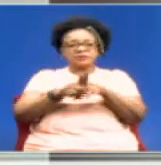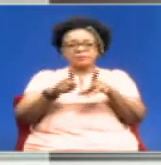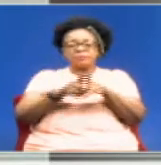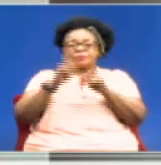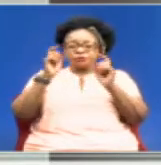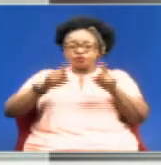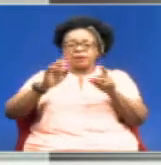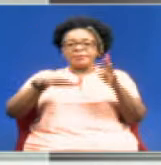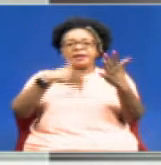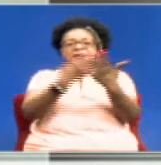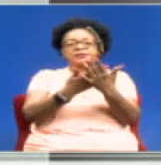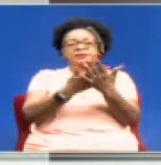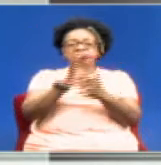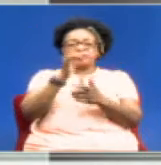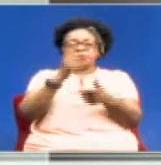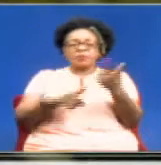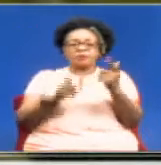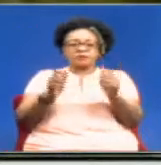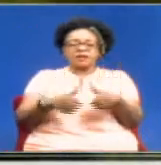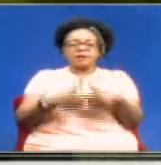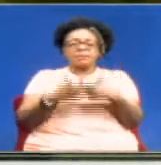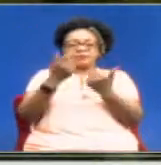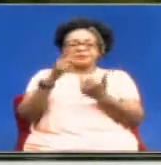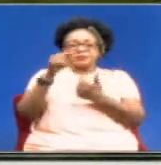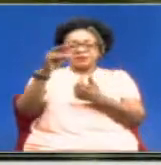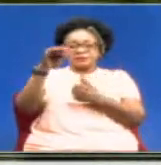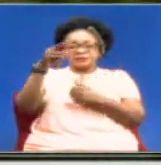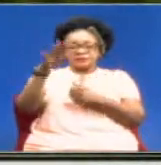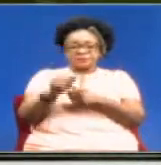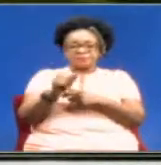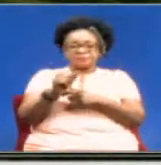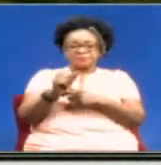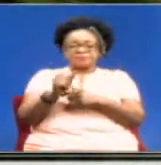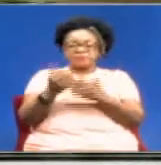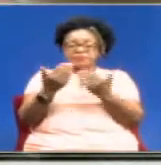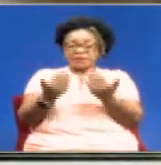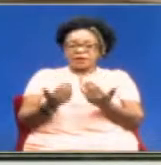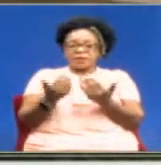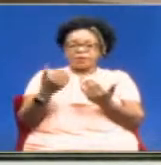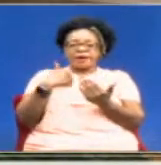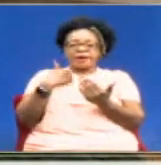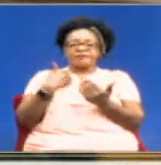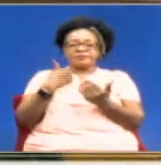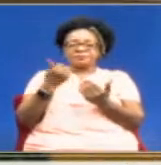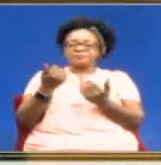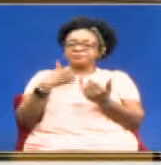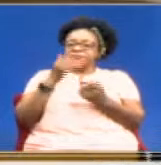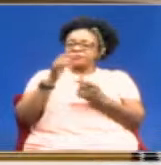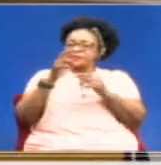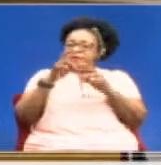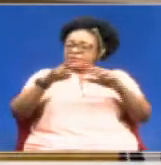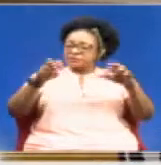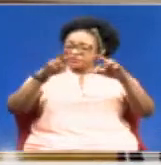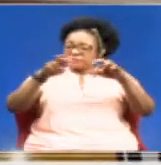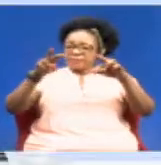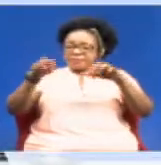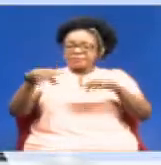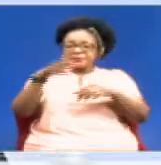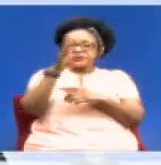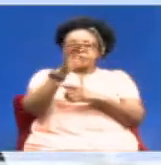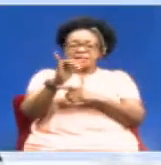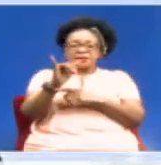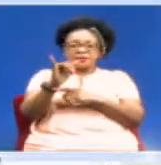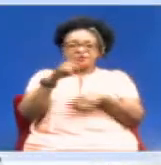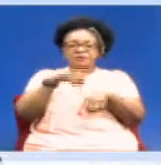kwenye operesheni iliyomnasa Wanjiru. Sasa kisunzi na madoadoa ya utepetevu kimeanza kuitembelea DCI